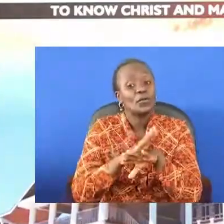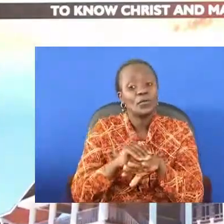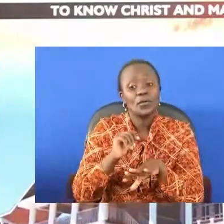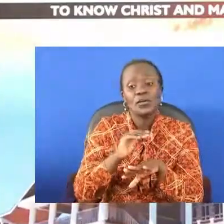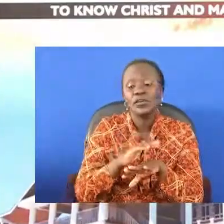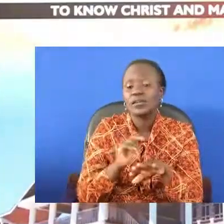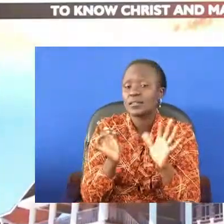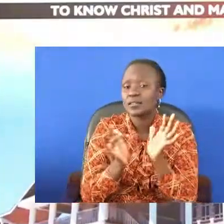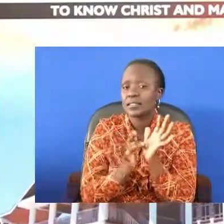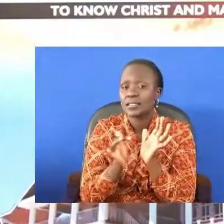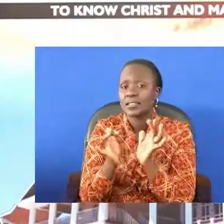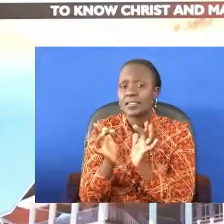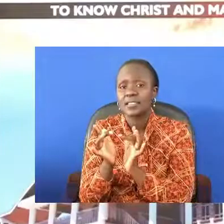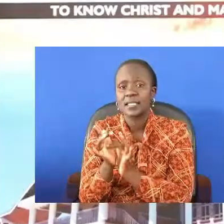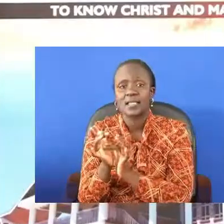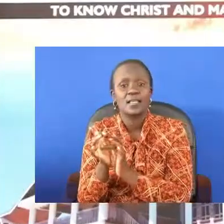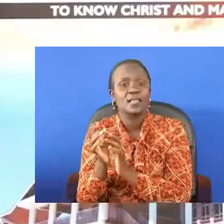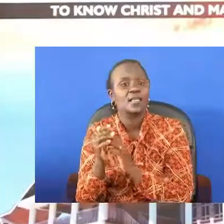muite Yesu.